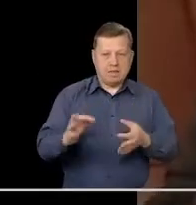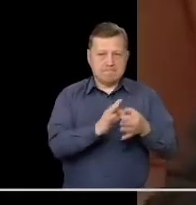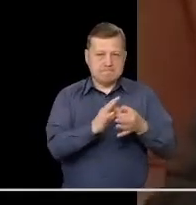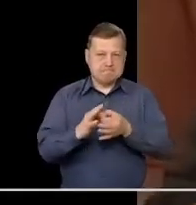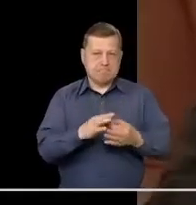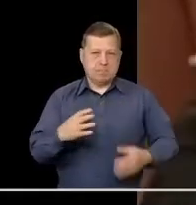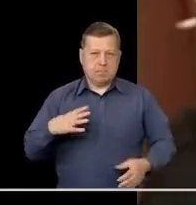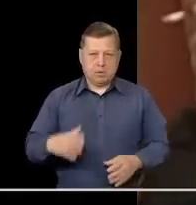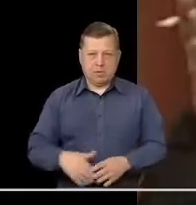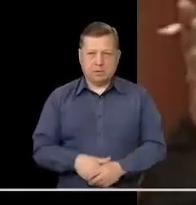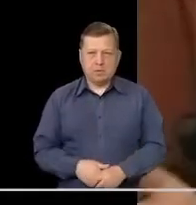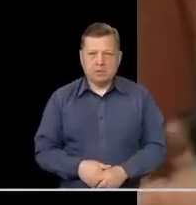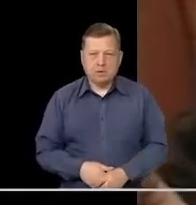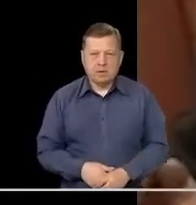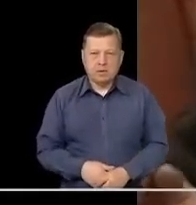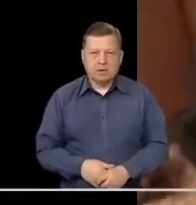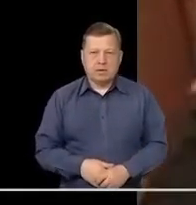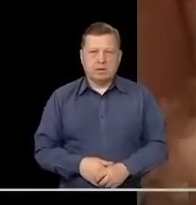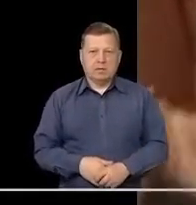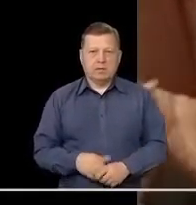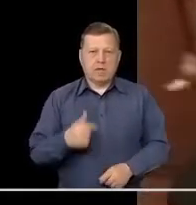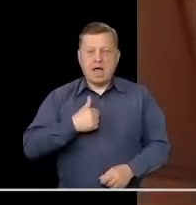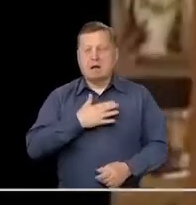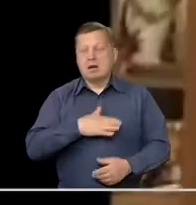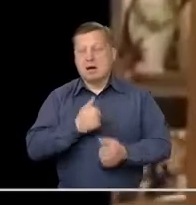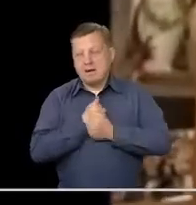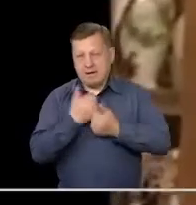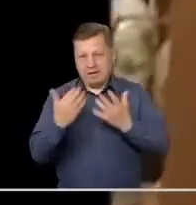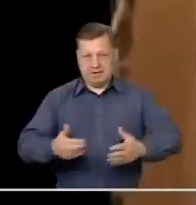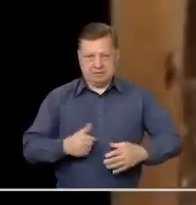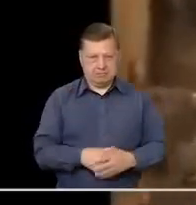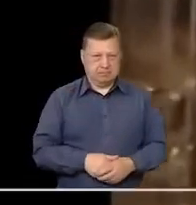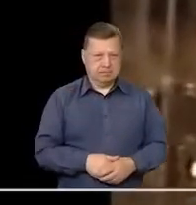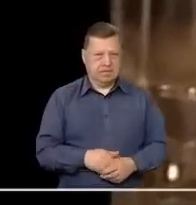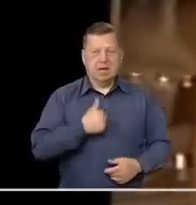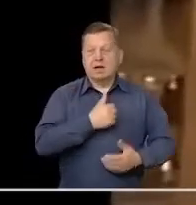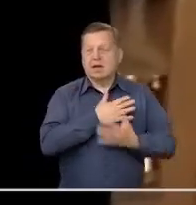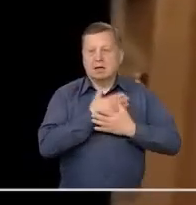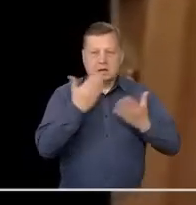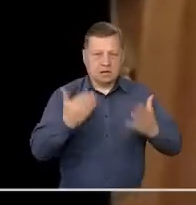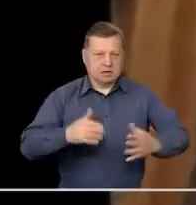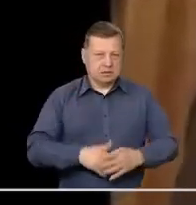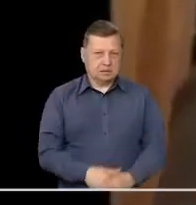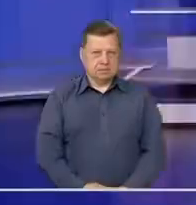Kocham. Przyjemne zaskoczenie. Dominik Cierpioł, Wiadomości.